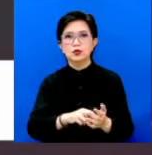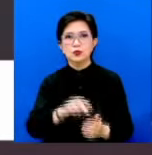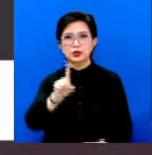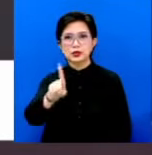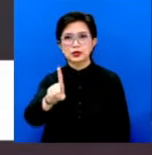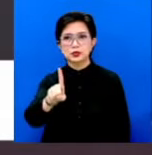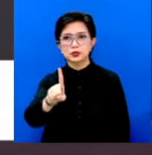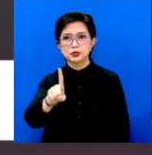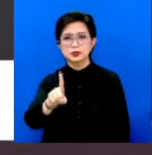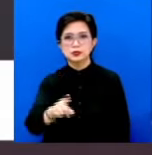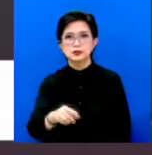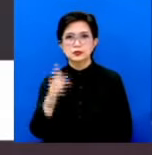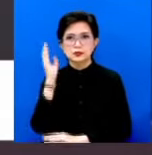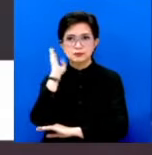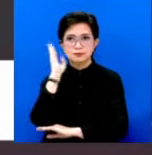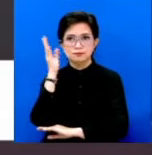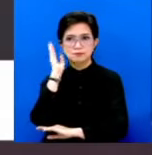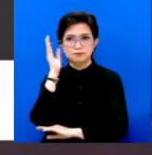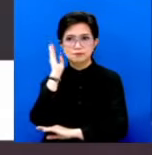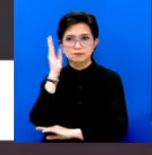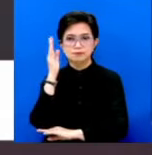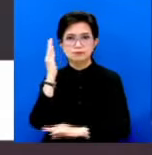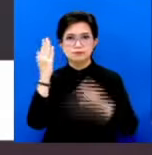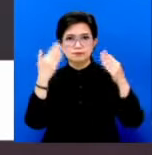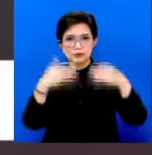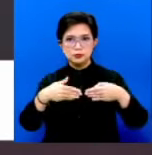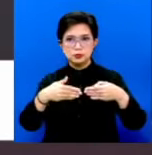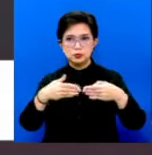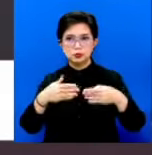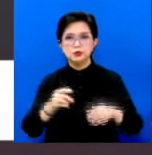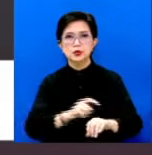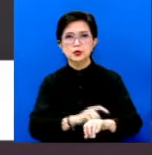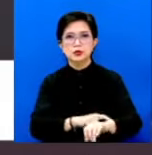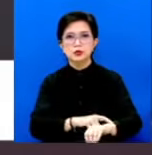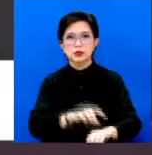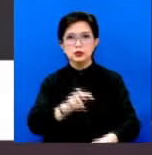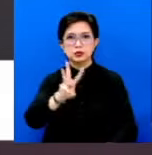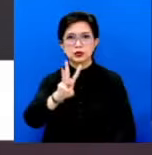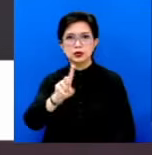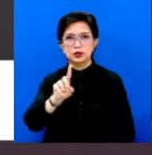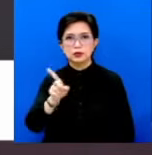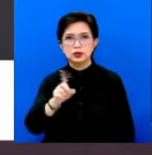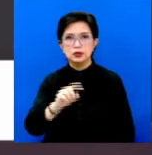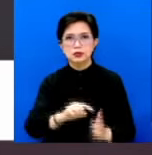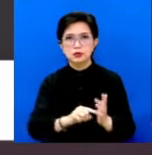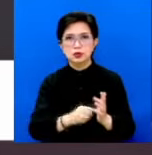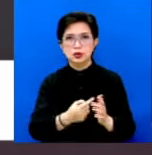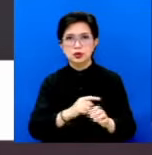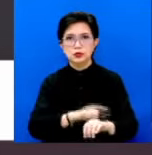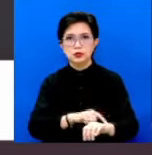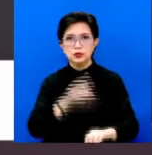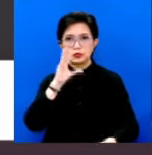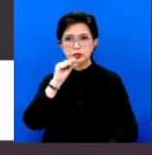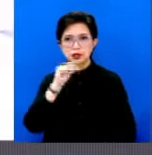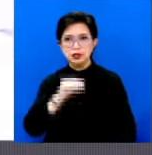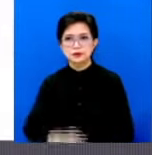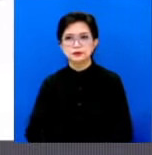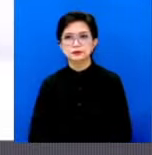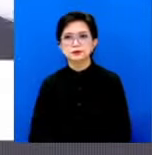1 untuk memberikan pernyataan penutup. Waktu Anda 3 menit dimulai ketika Anda